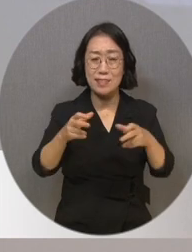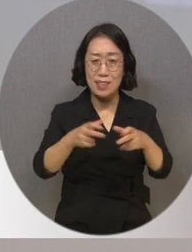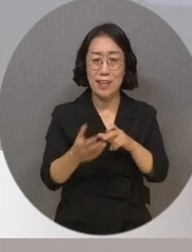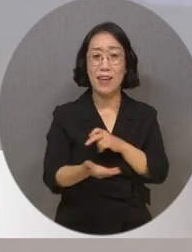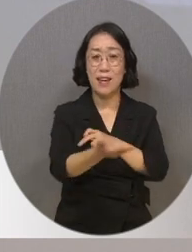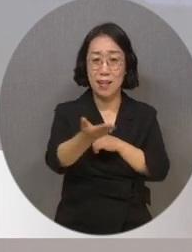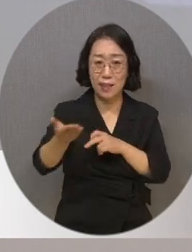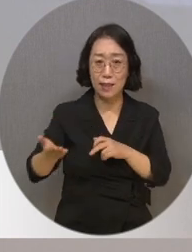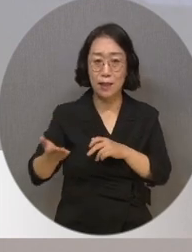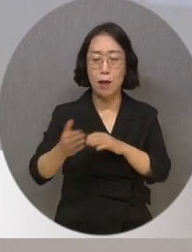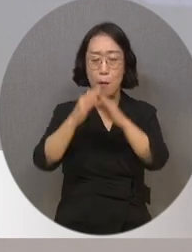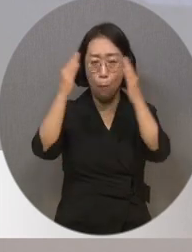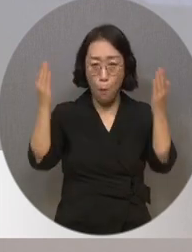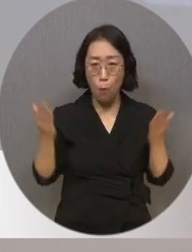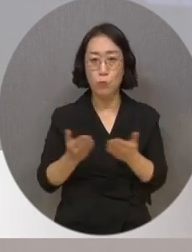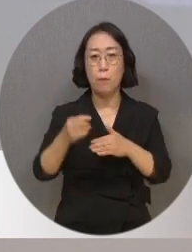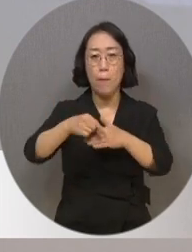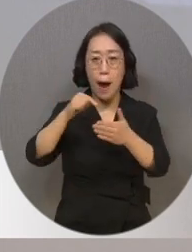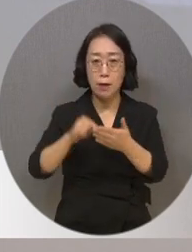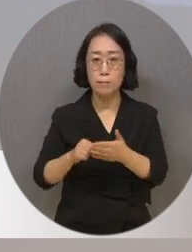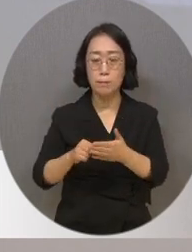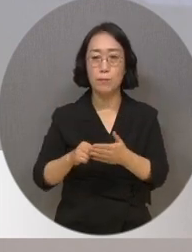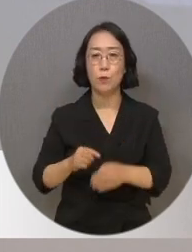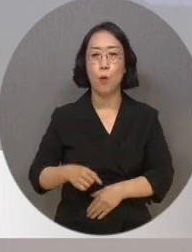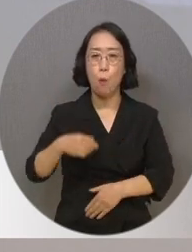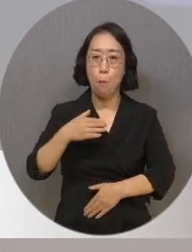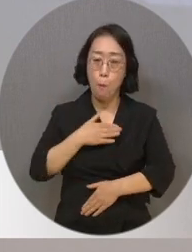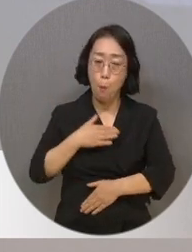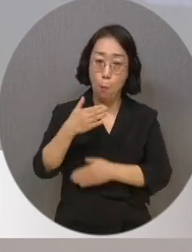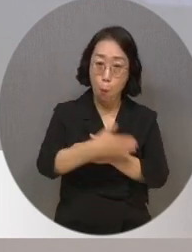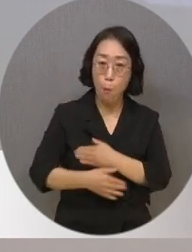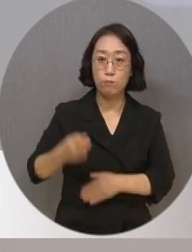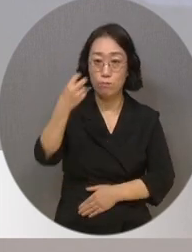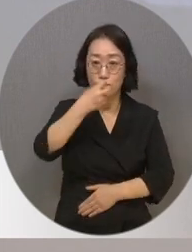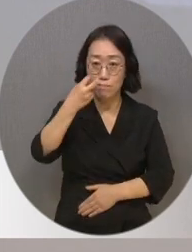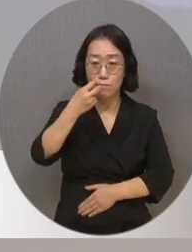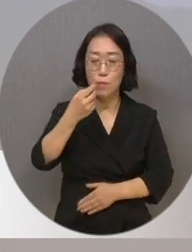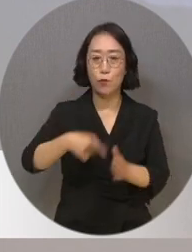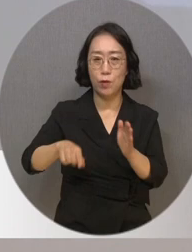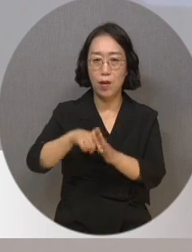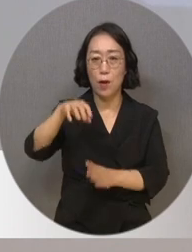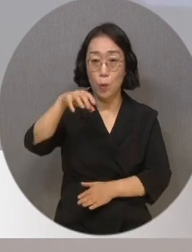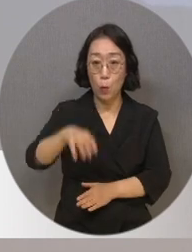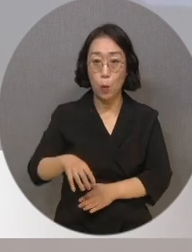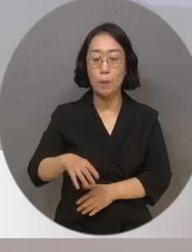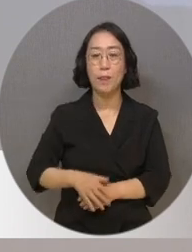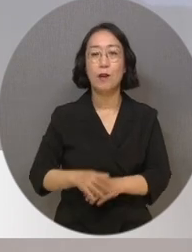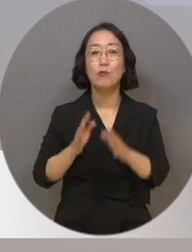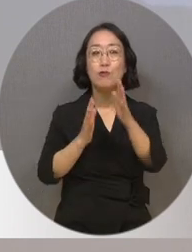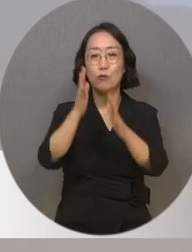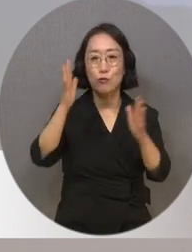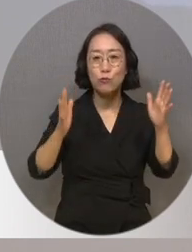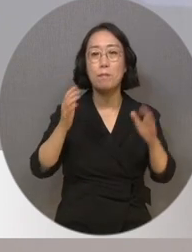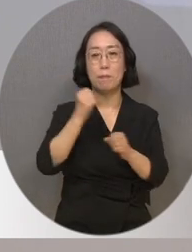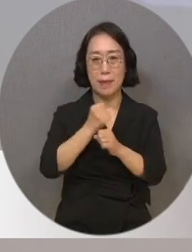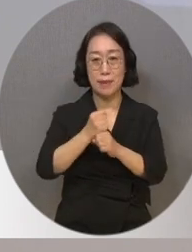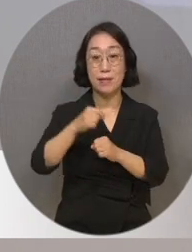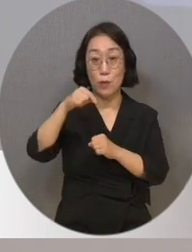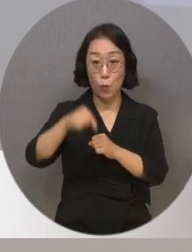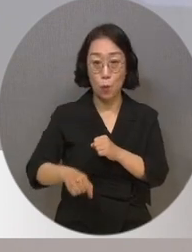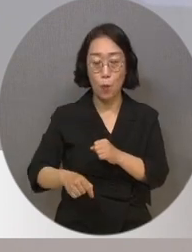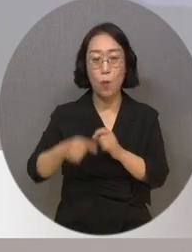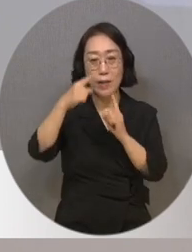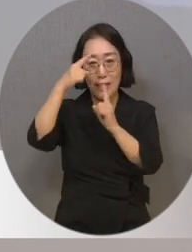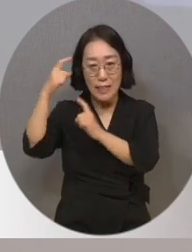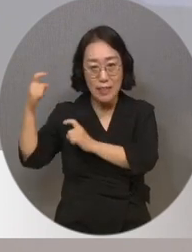시민들이 몸과 마음을 돌볼 수 있는 치유의 숲, 국유재산 케어팜을 조성하고 이를